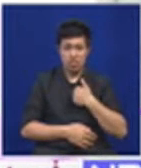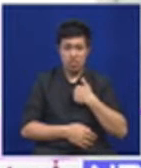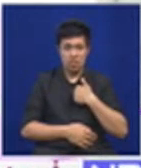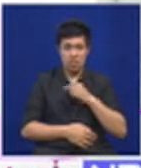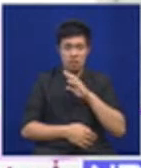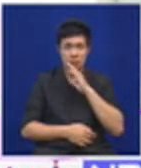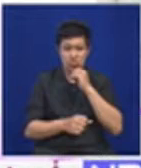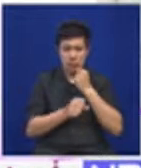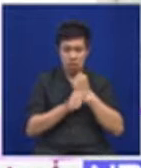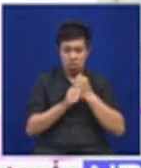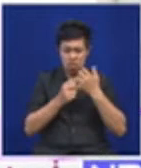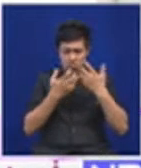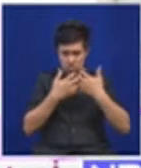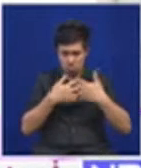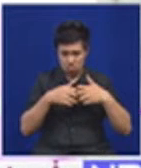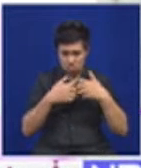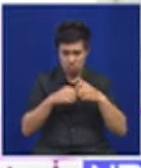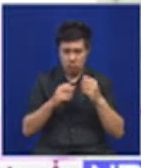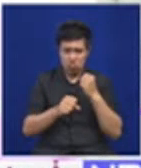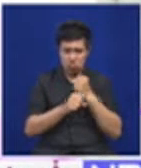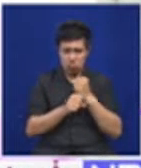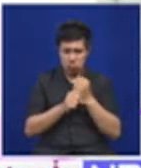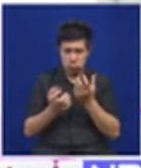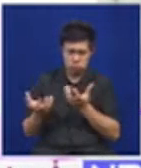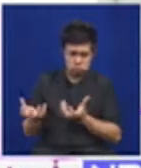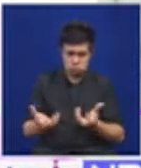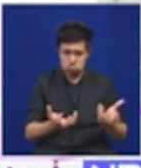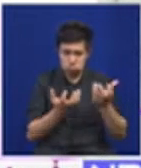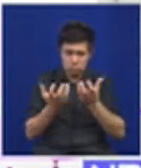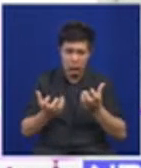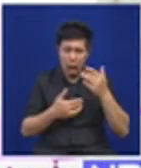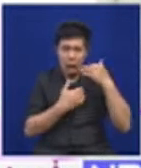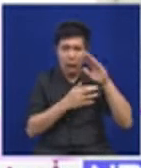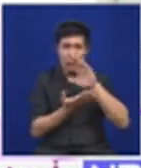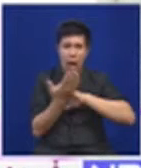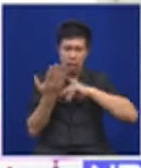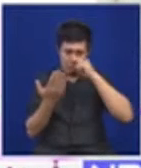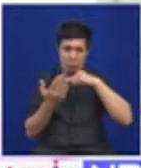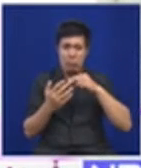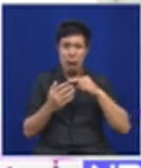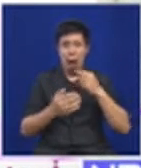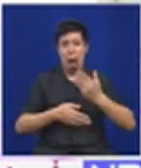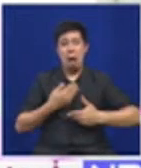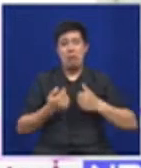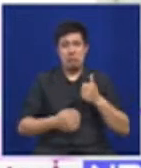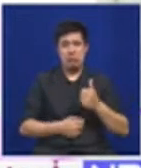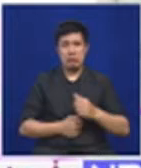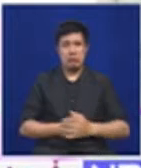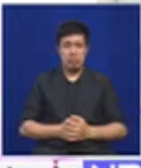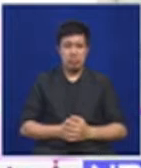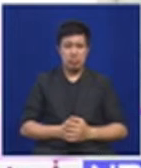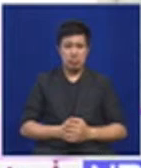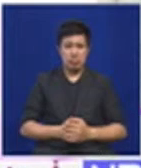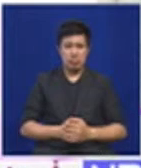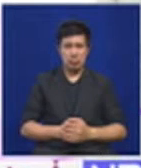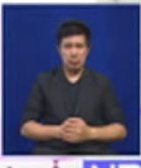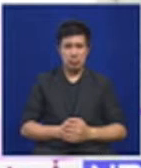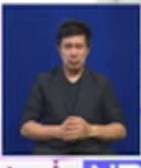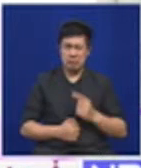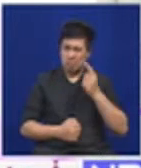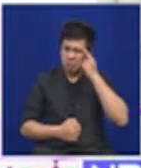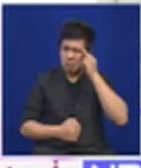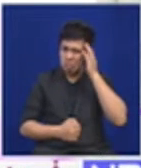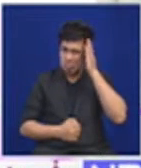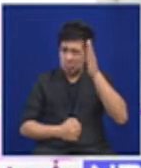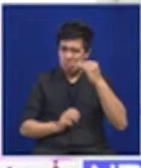ได้เนี่ยตัวเลขที่เราจะสามารถผลิตได้เรื่องว่าสามารถเป็นตลาดใหญ่ของประเทศไทยเลยนะครับ ตลาดของบึงการที่จะผลิตได้เนี่ยในอนาค